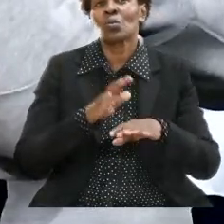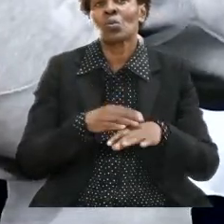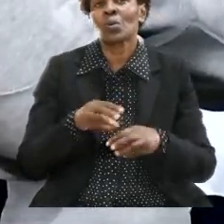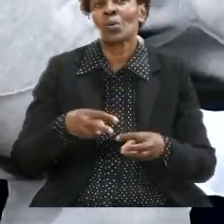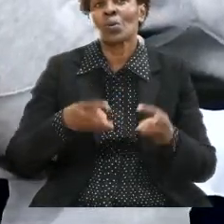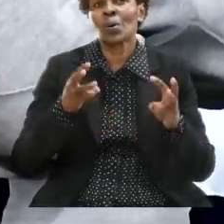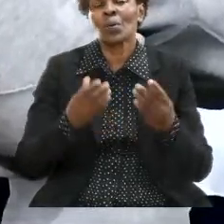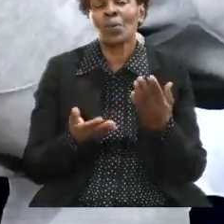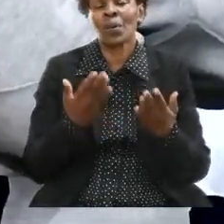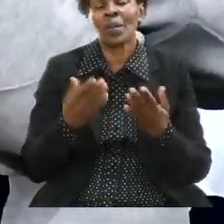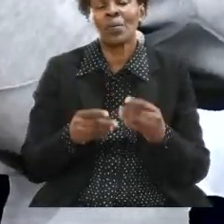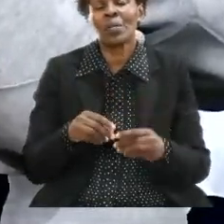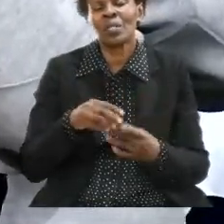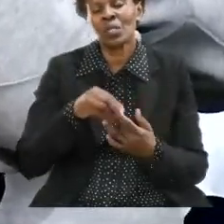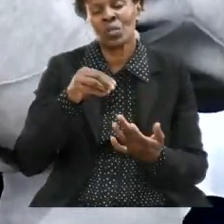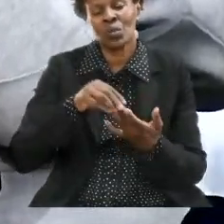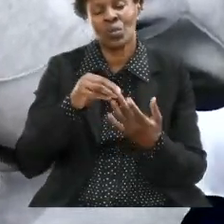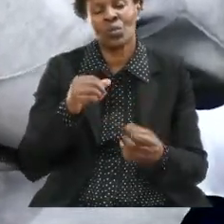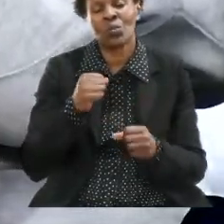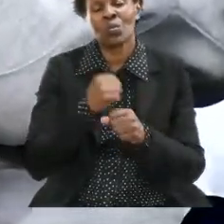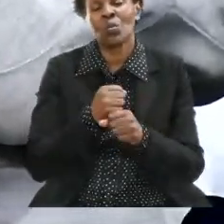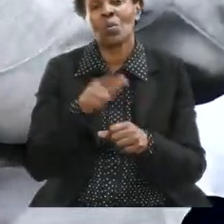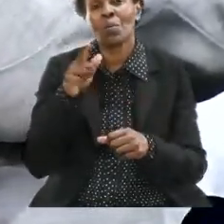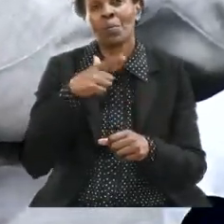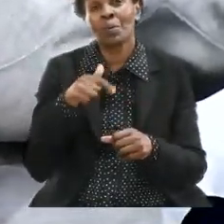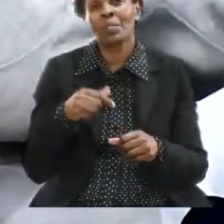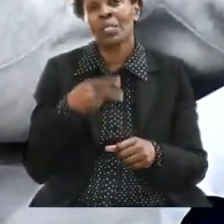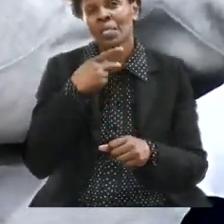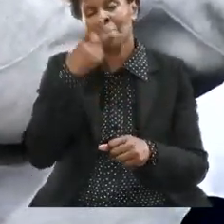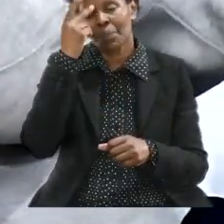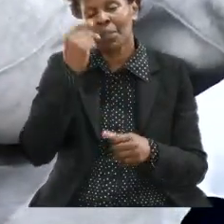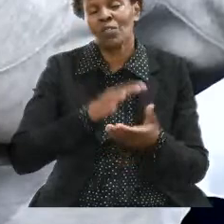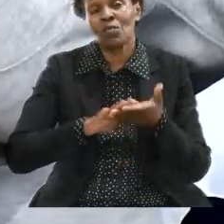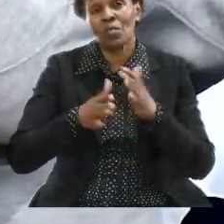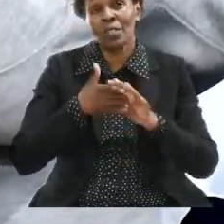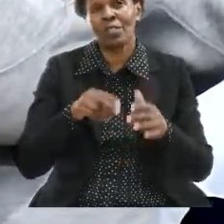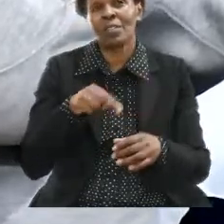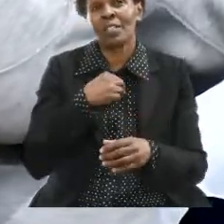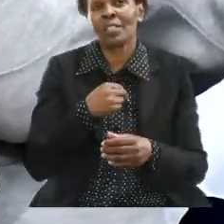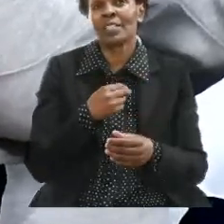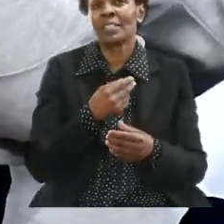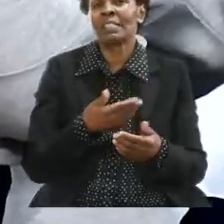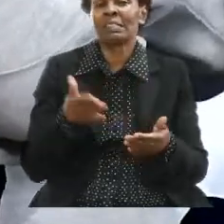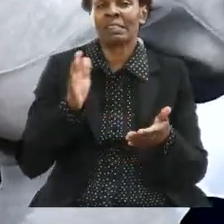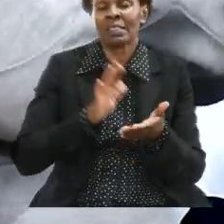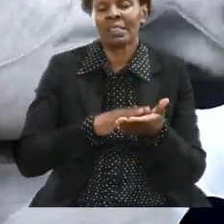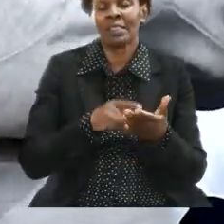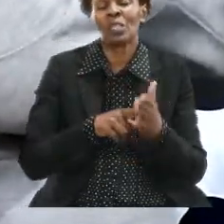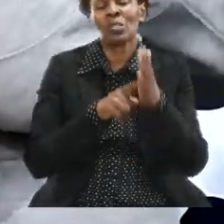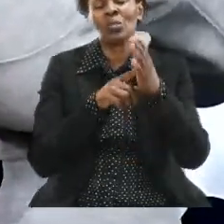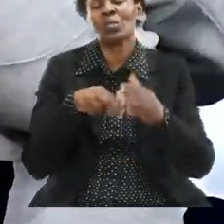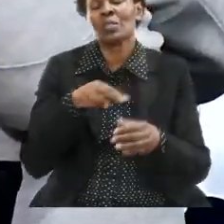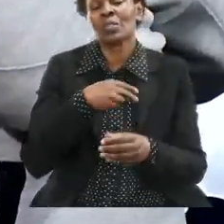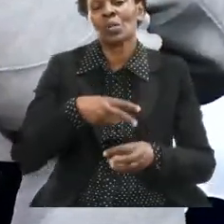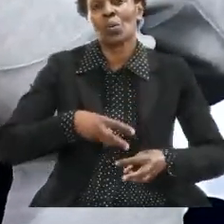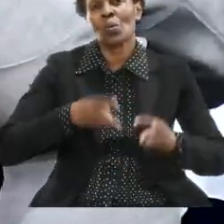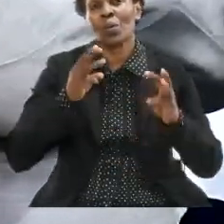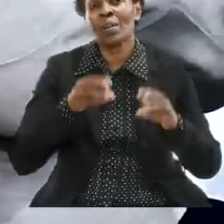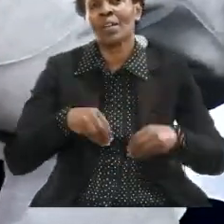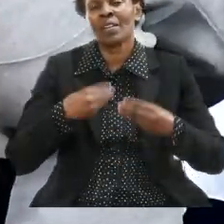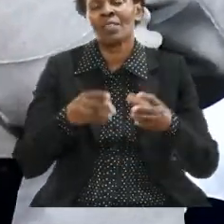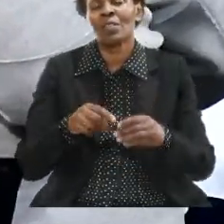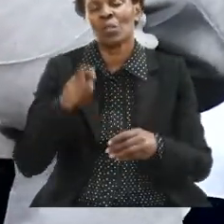tucagurite gwika uru ta ciari turekere mwathani utucokererie utuonie njira tuhe